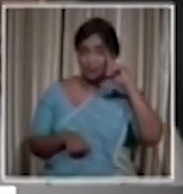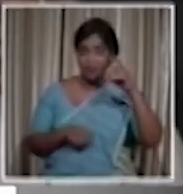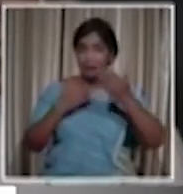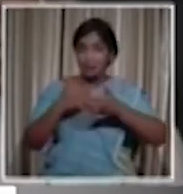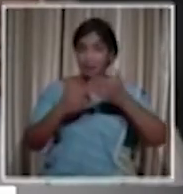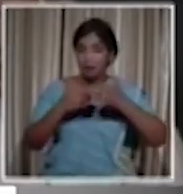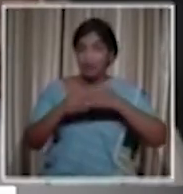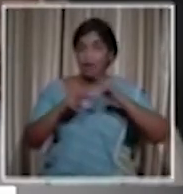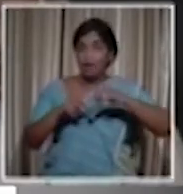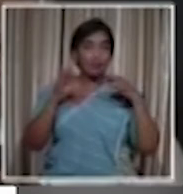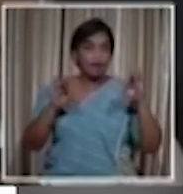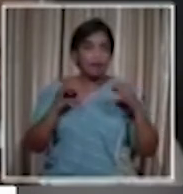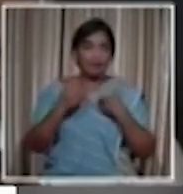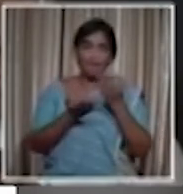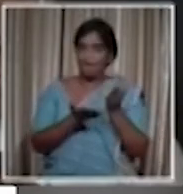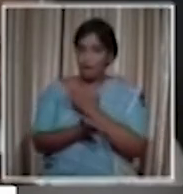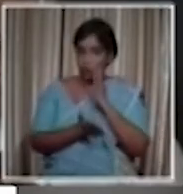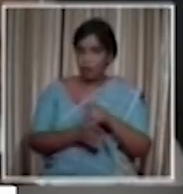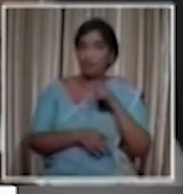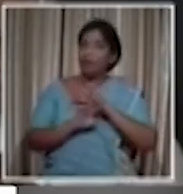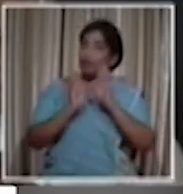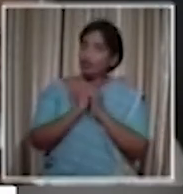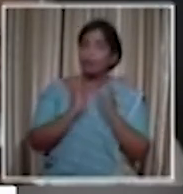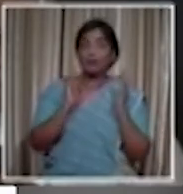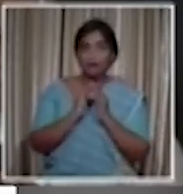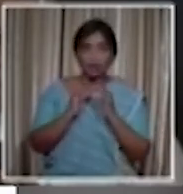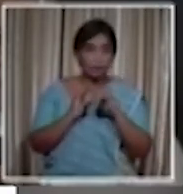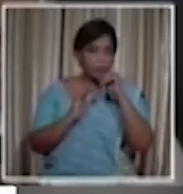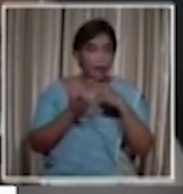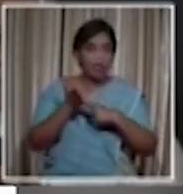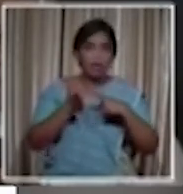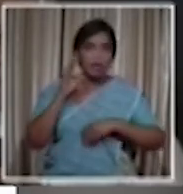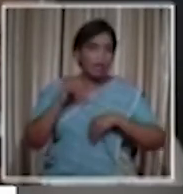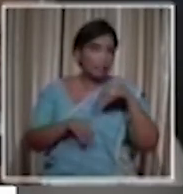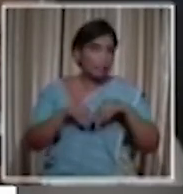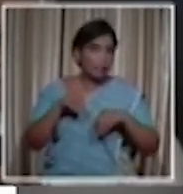නිවාස ජනතා අයිතියට පත් කරන්න මේ සියලු නිවාස කිසිදු දේශපාලන